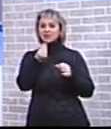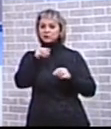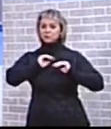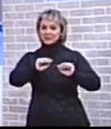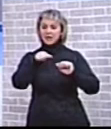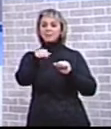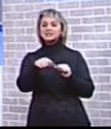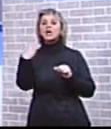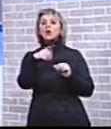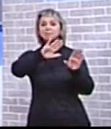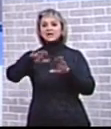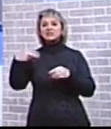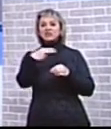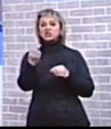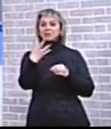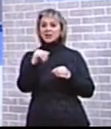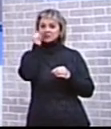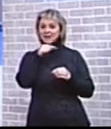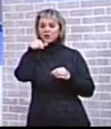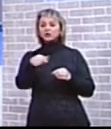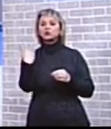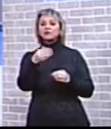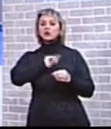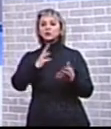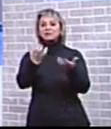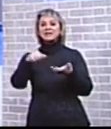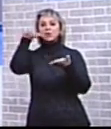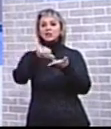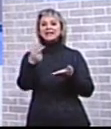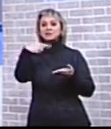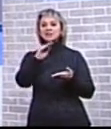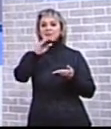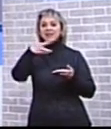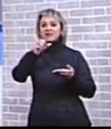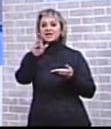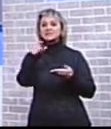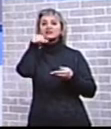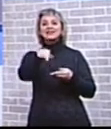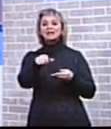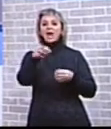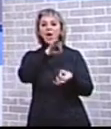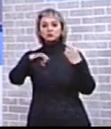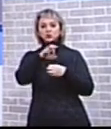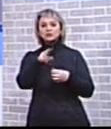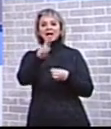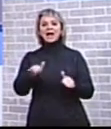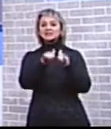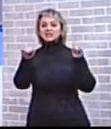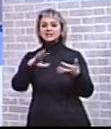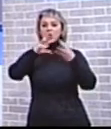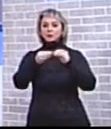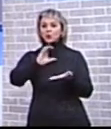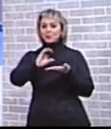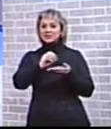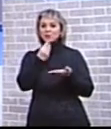безопасности. Первый прошел в 2015 году. В его работе принимал участие Дмитрий Медведев. Тогда обсуждалось, как нарастить объемы